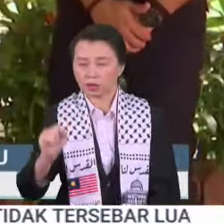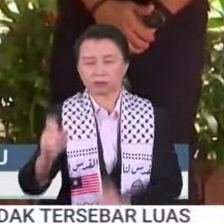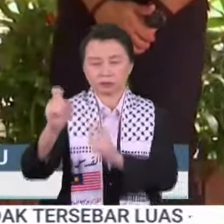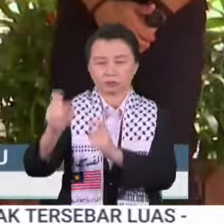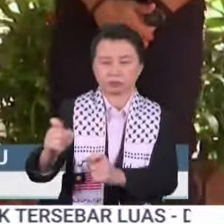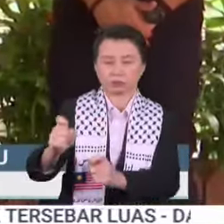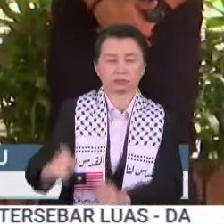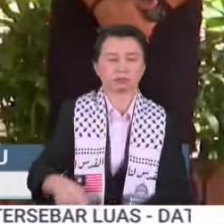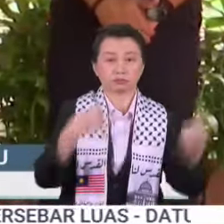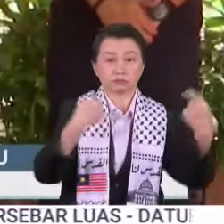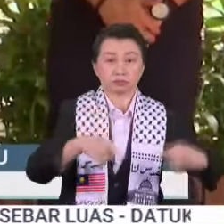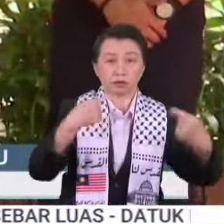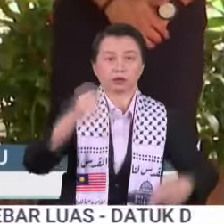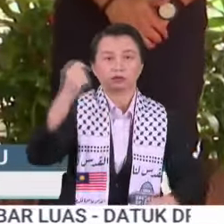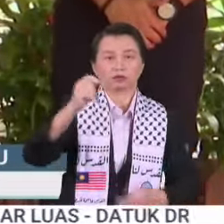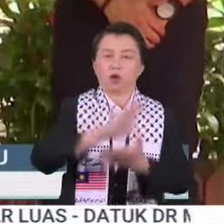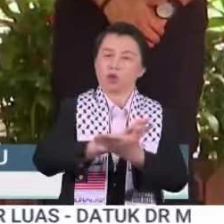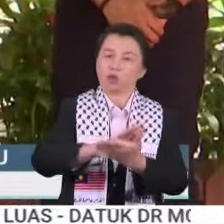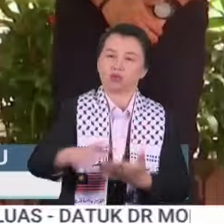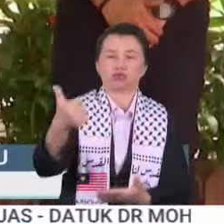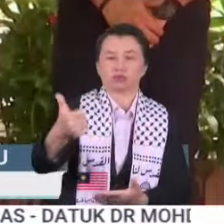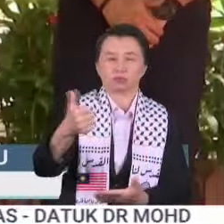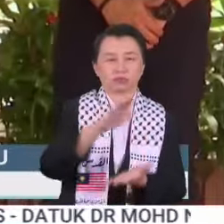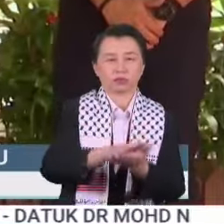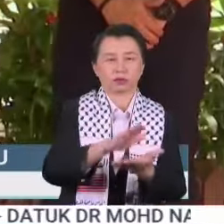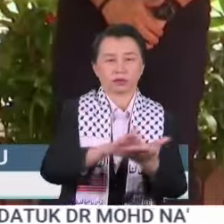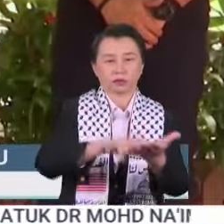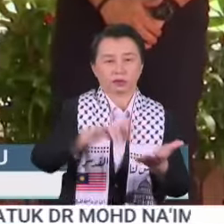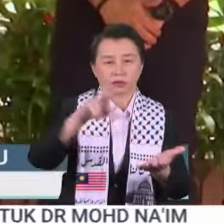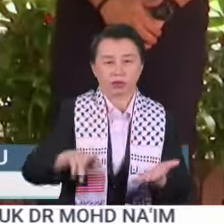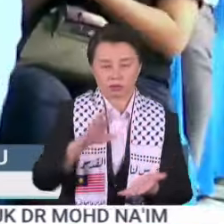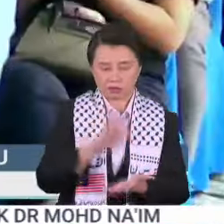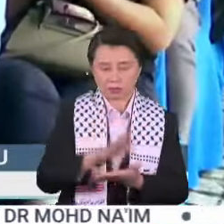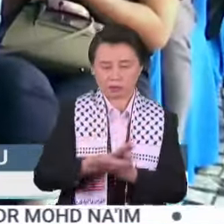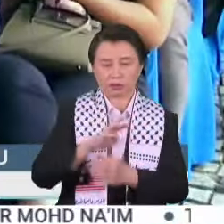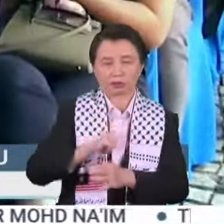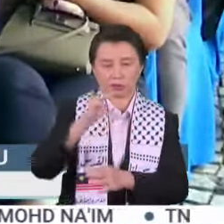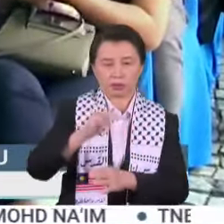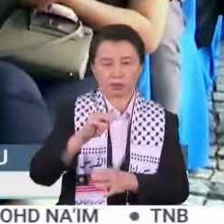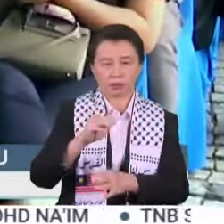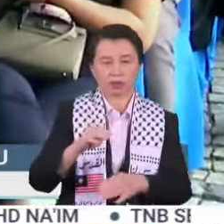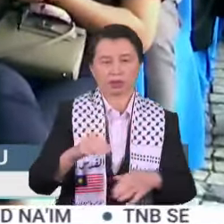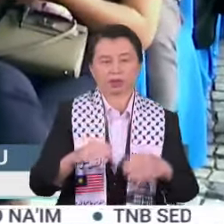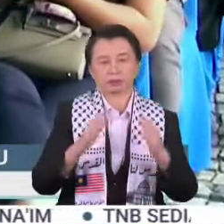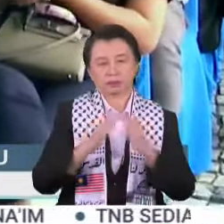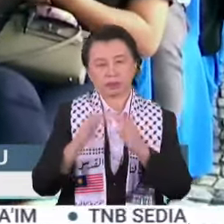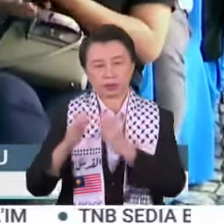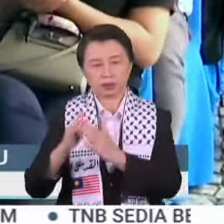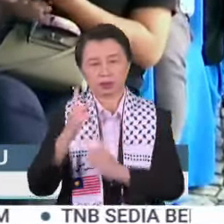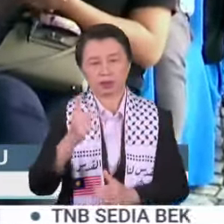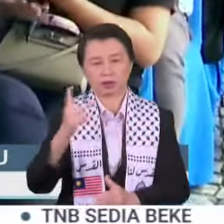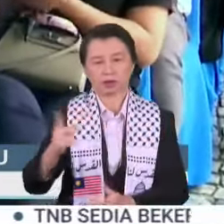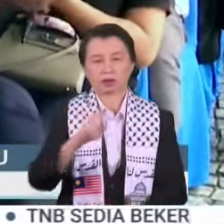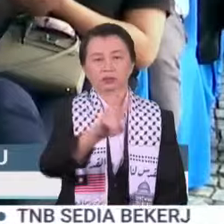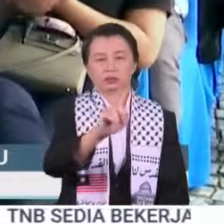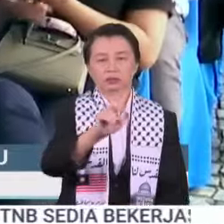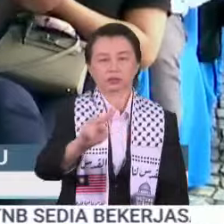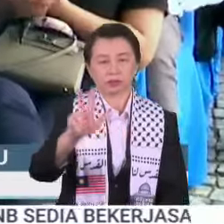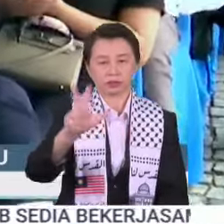Johan bagi pertandingan tandas bersih bagi kategori sekolah rendah dan sekolah menengah peringkat Bandaraya Kota Kinabalu